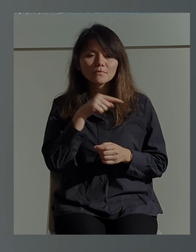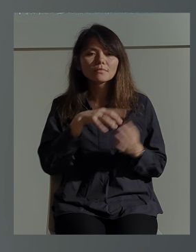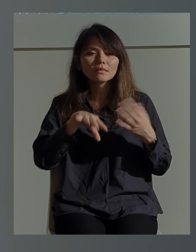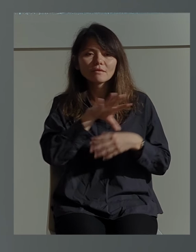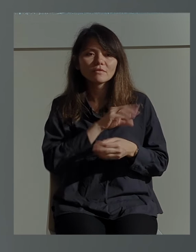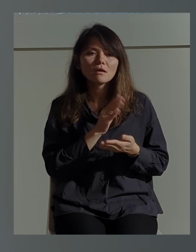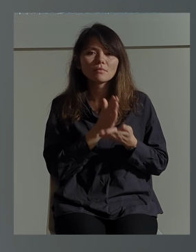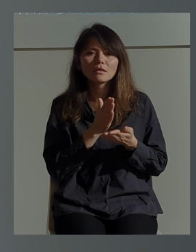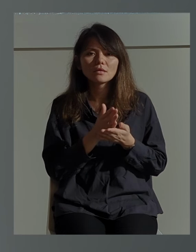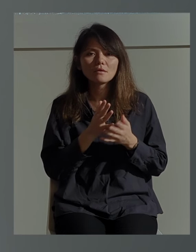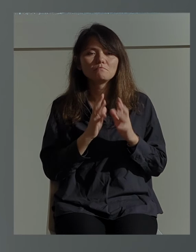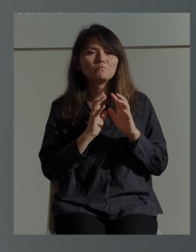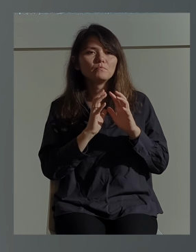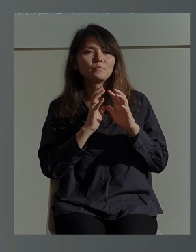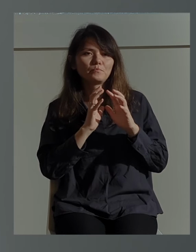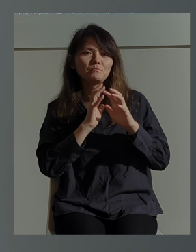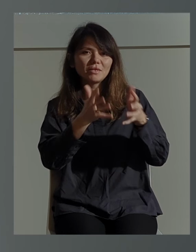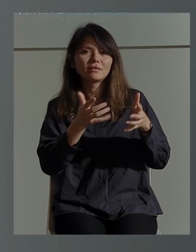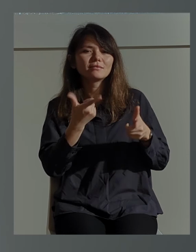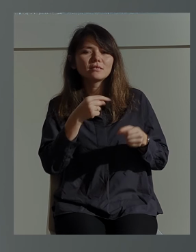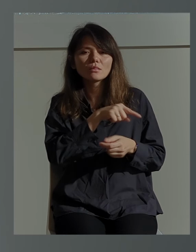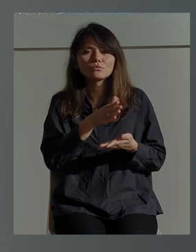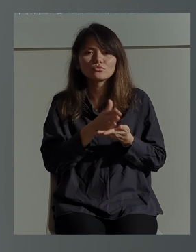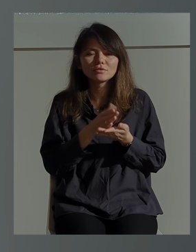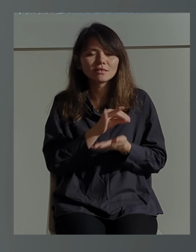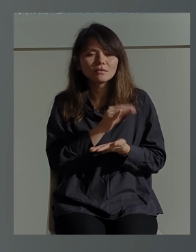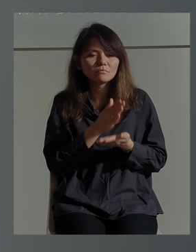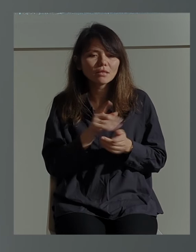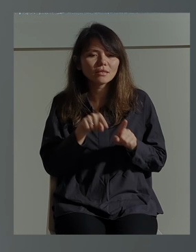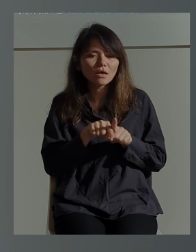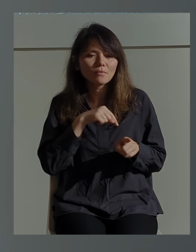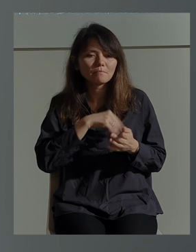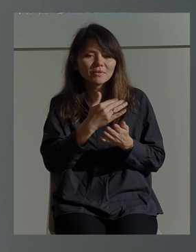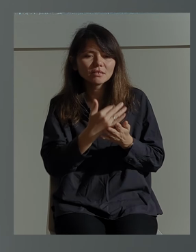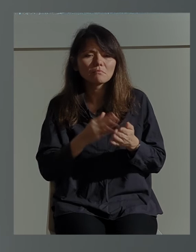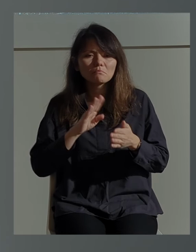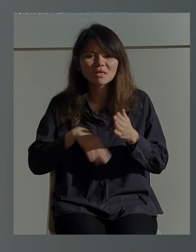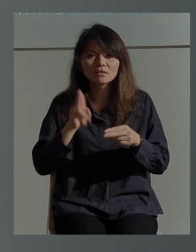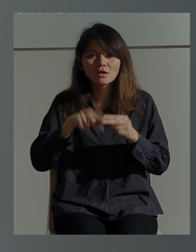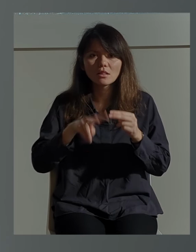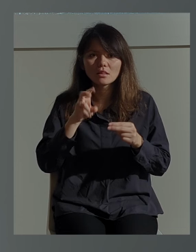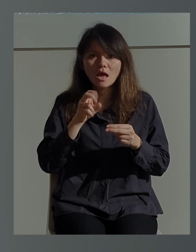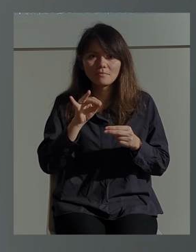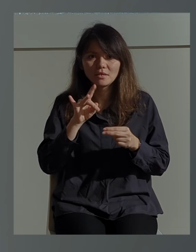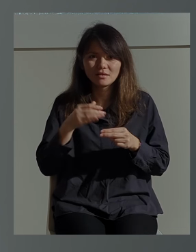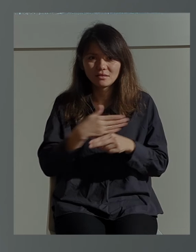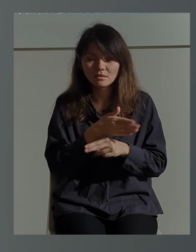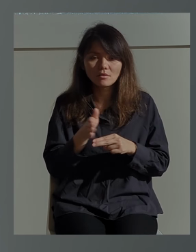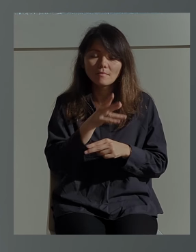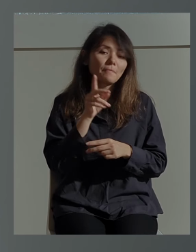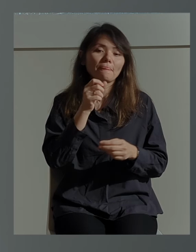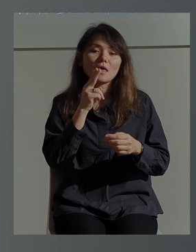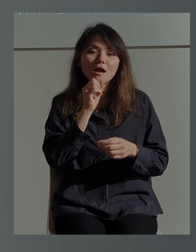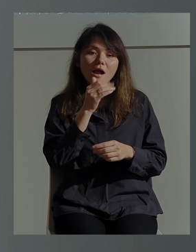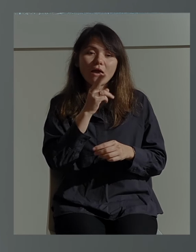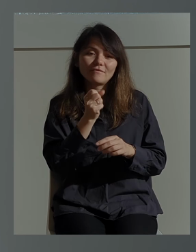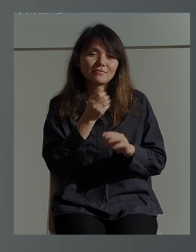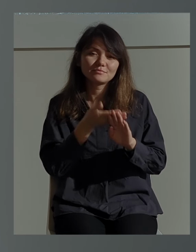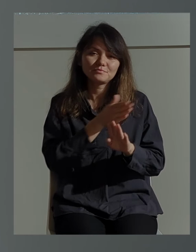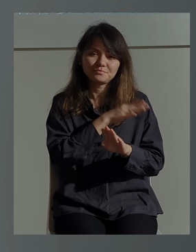признаками миры в которых они существуют обладают признаками бесконечного лабиринта А до Кафки романисты часто показывали